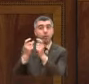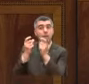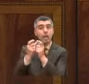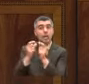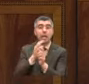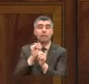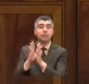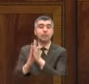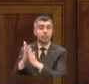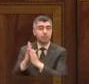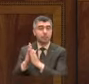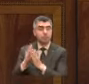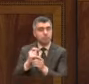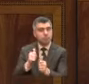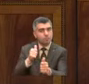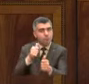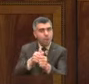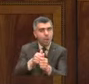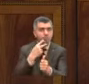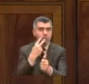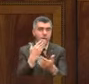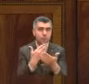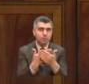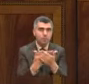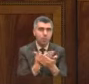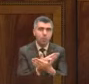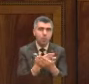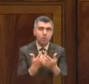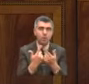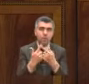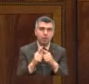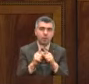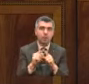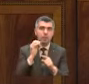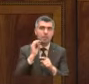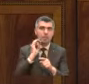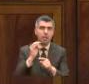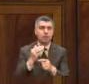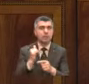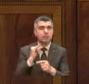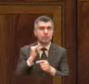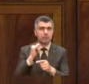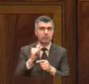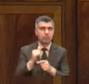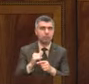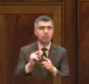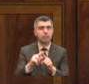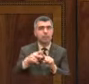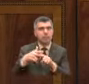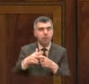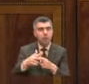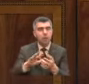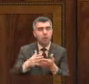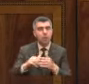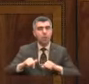الزمن، فكنديروا لها المواكبه من خلال افتحاص الطاقي، من خلال يعني العمليه ديال التاهيل ديال القطاع، يعني القطاع الصناعي اللي كتقوم به